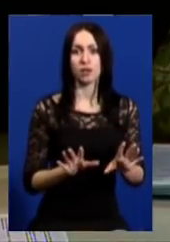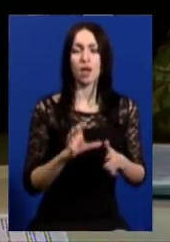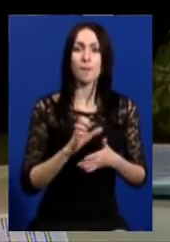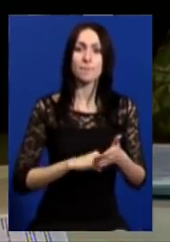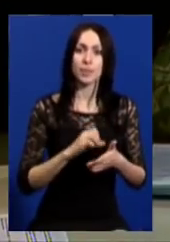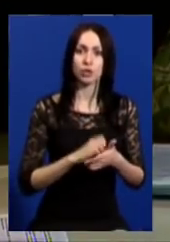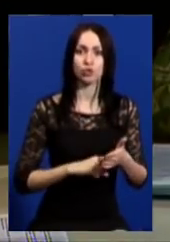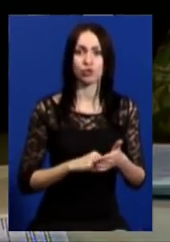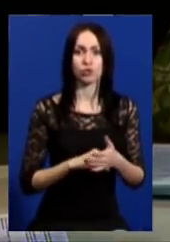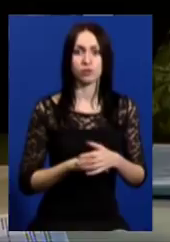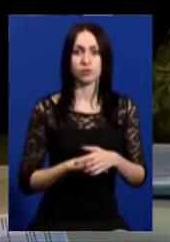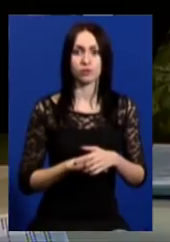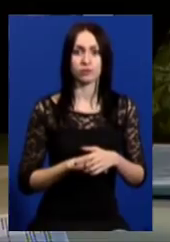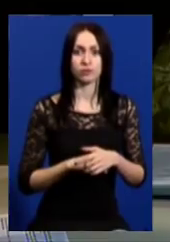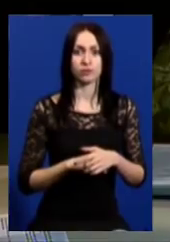причин повернення.